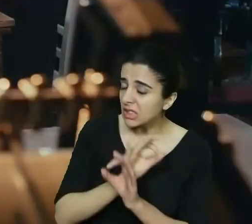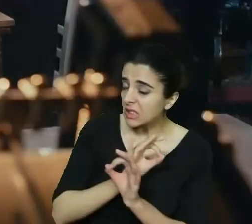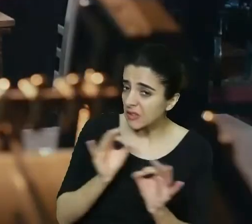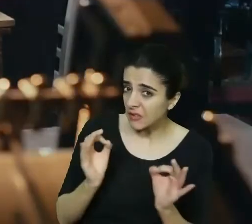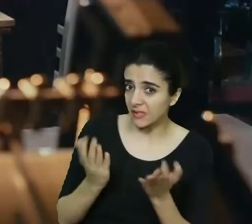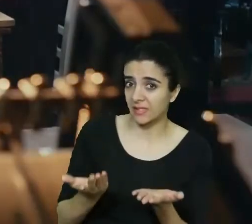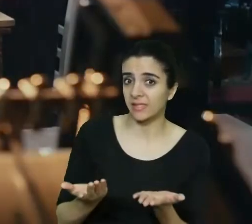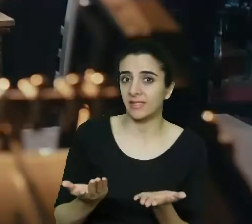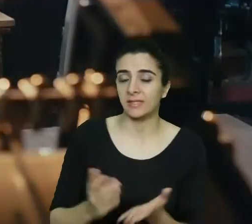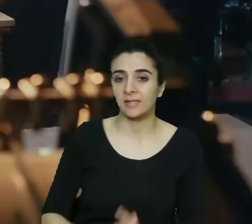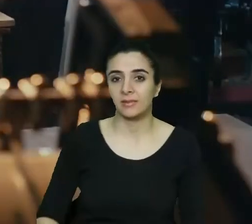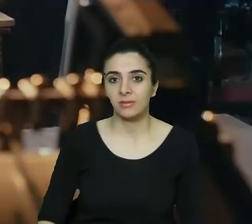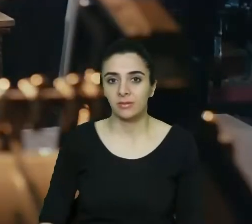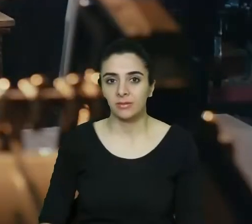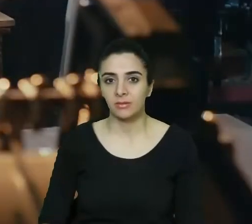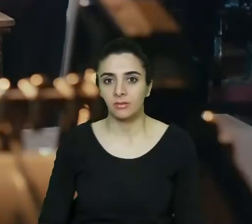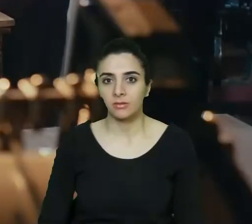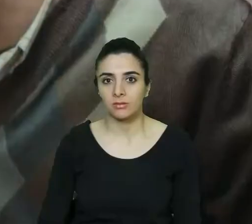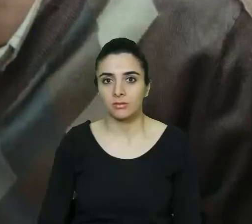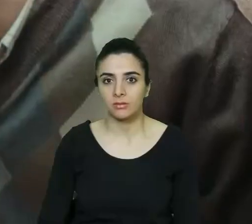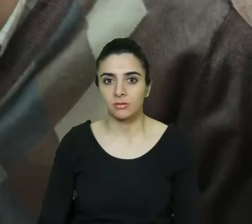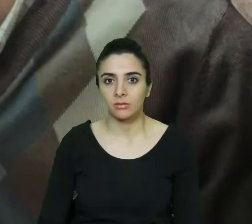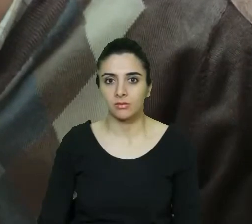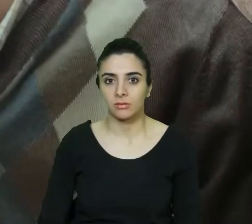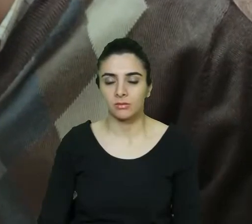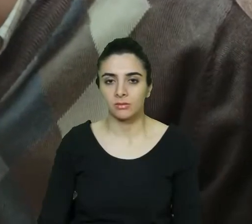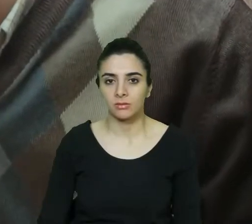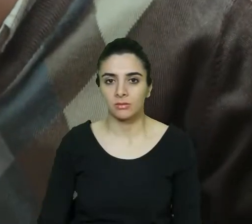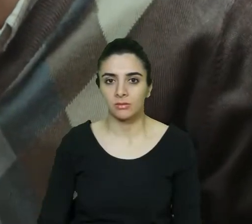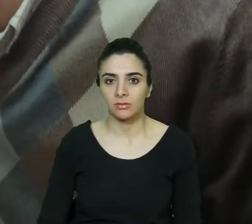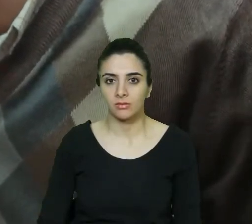ki. Üstteki tastan eliyle alıp attı ağzına.